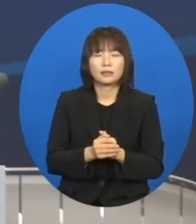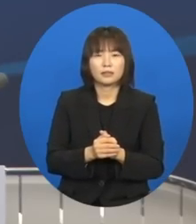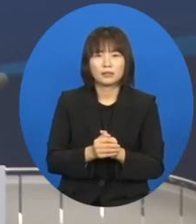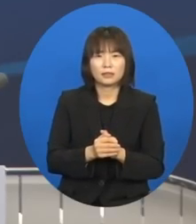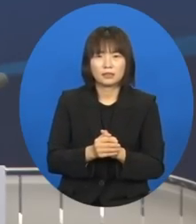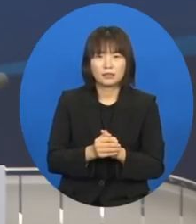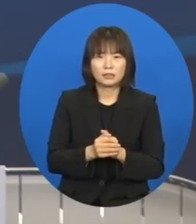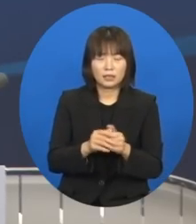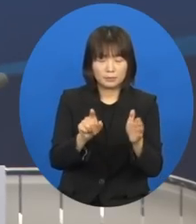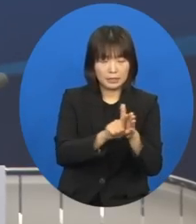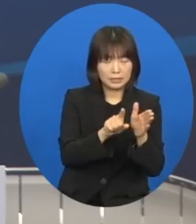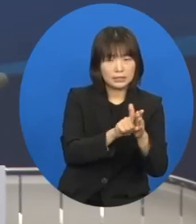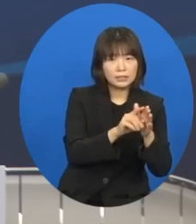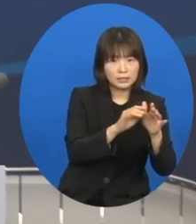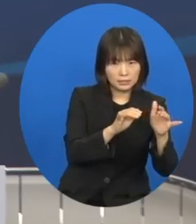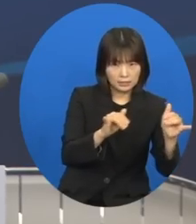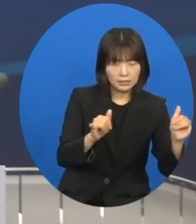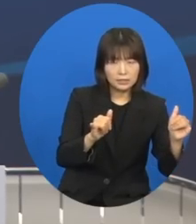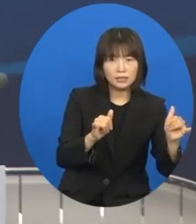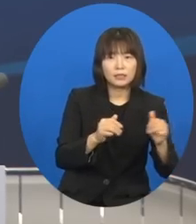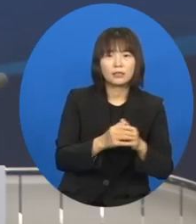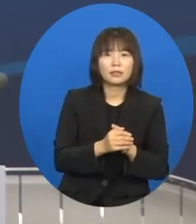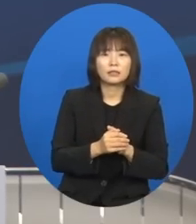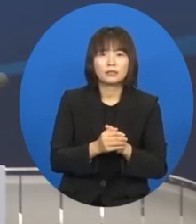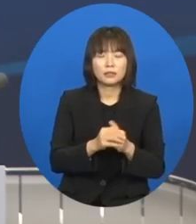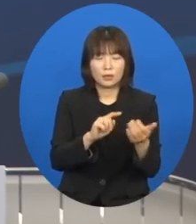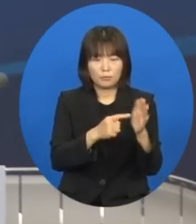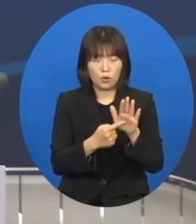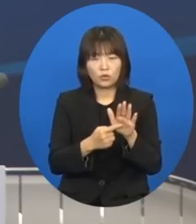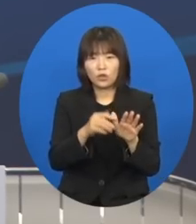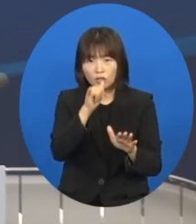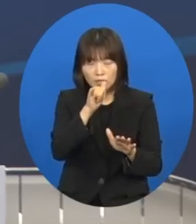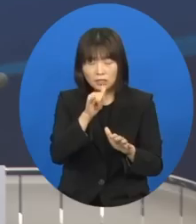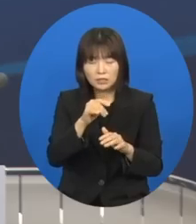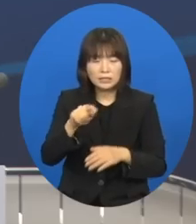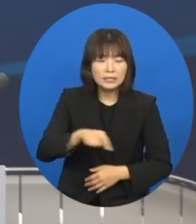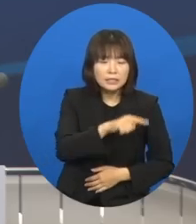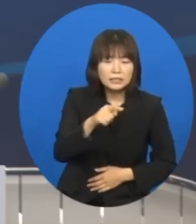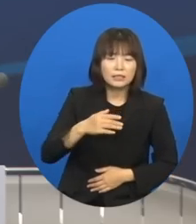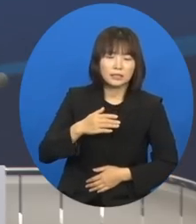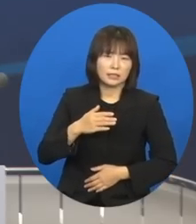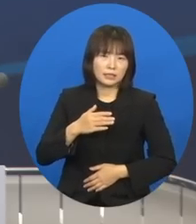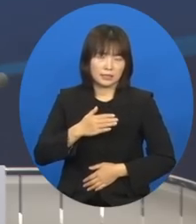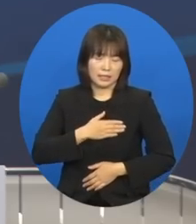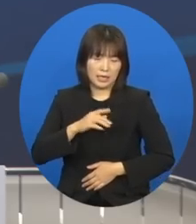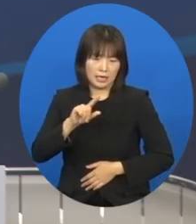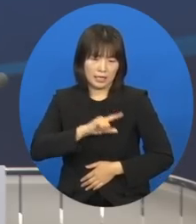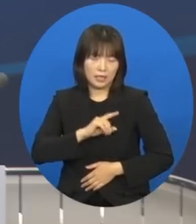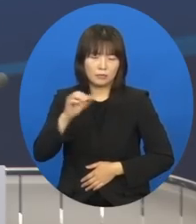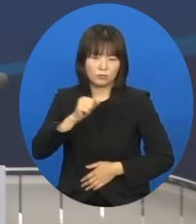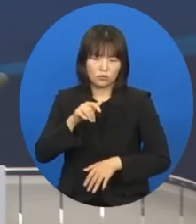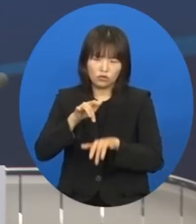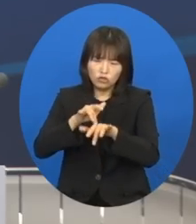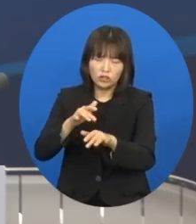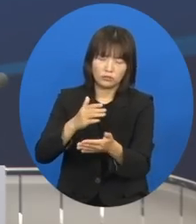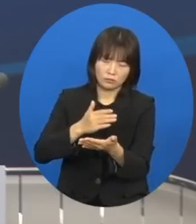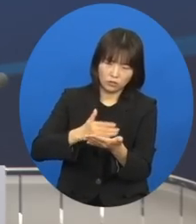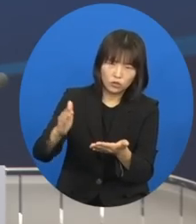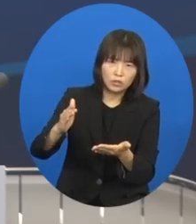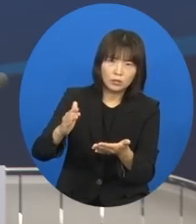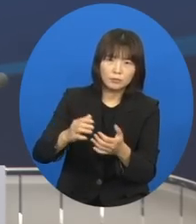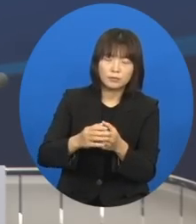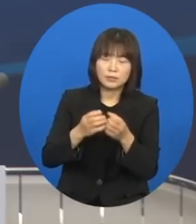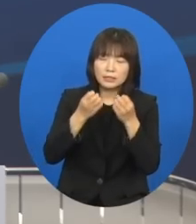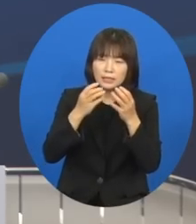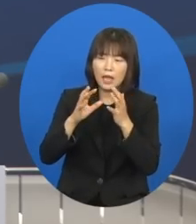18절 믿는 자에게는 이런 표적이 따르리니 그들이 곧 내 이름으로 뭐라고요? 귀신을 쫓아내며 새